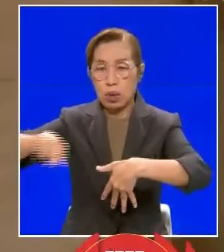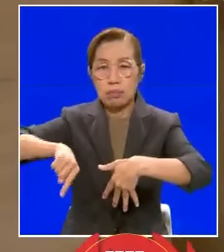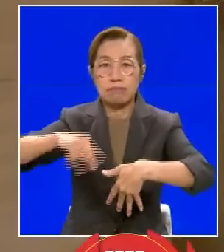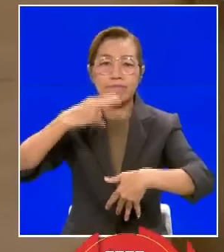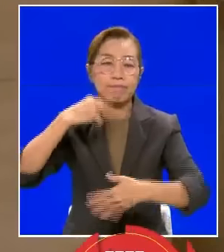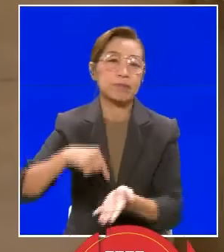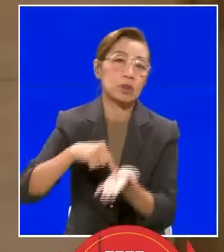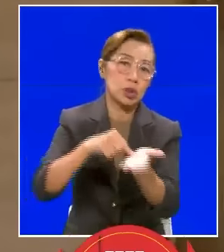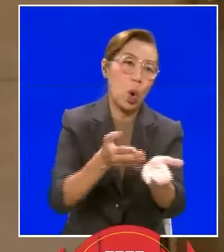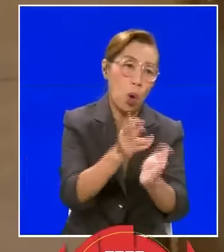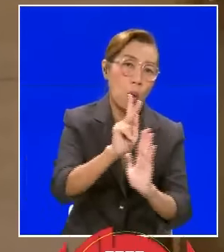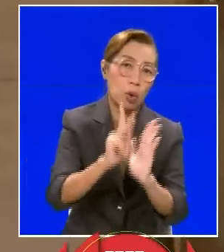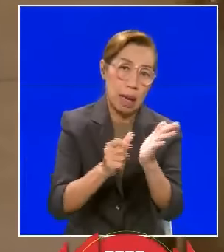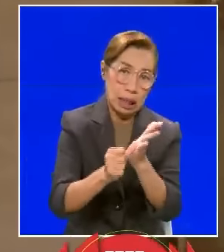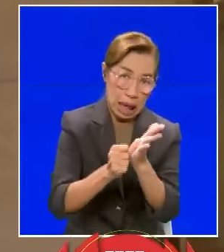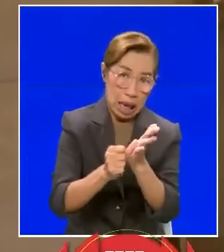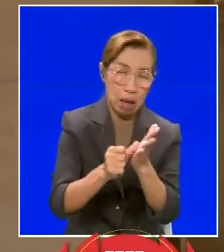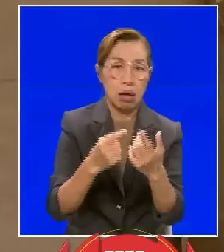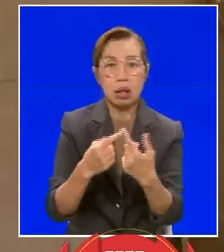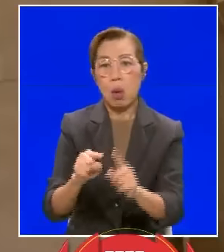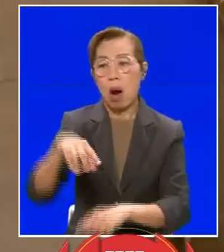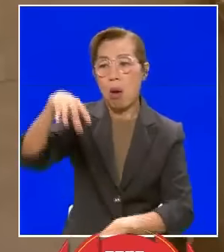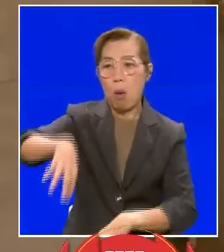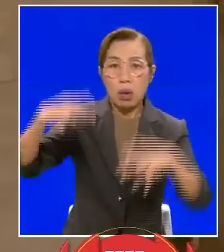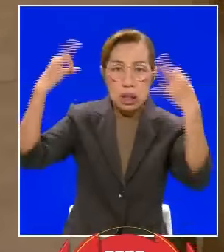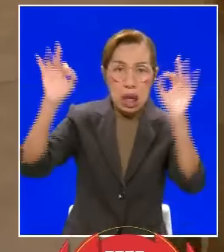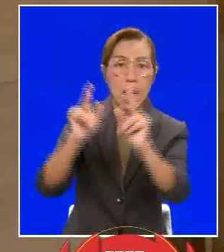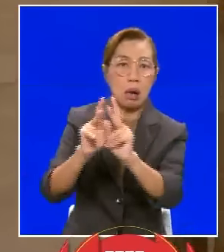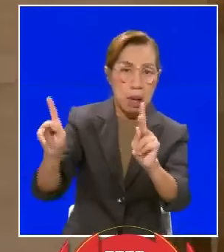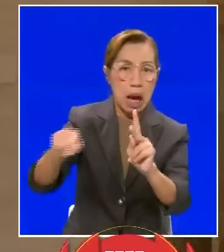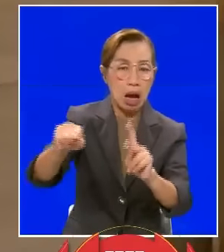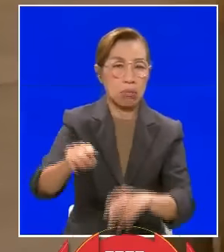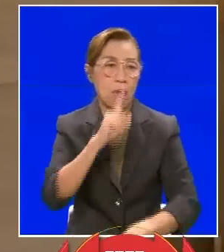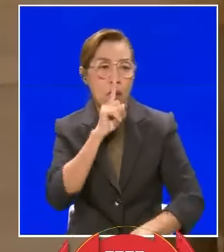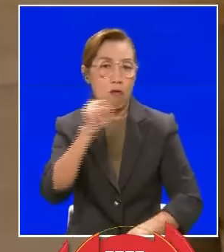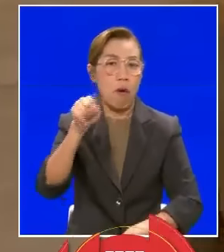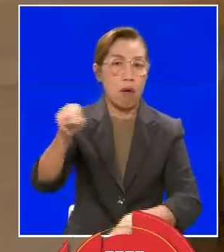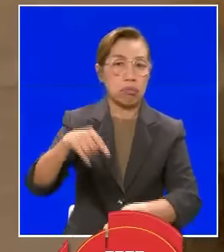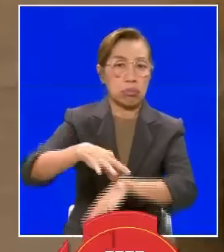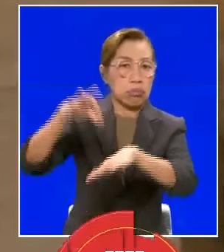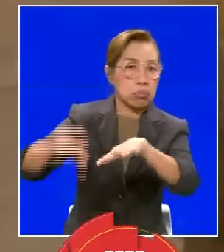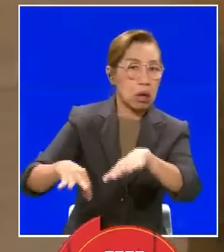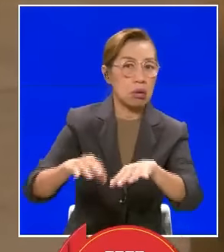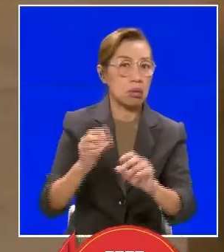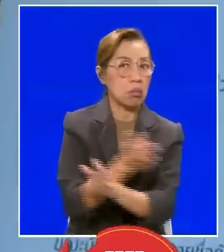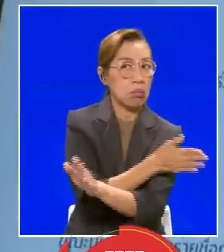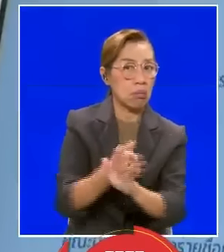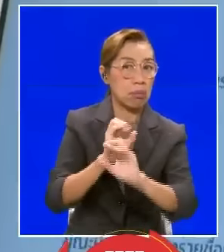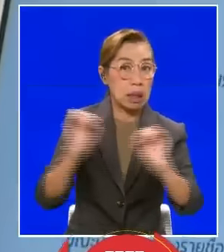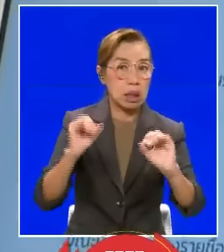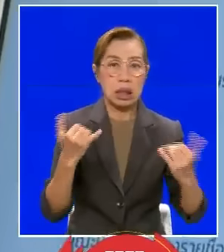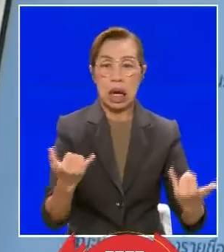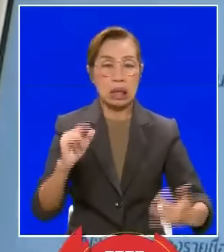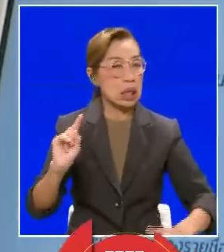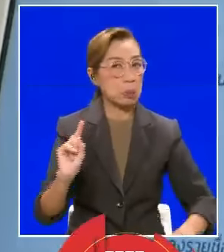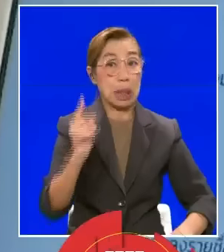รวมรายชื่อแสดงพลังถอดถอนองค์กรอิสระวันนี้ประเทศไทยภายใต้การปกครองระบอบประชาธิปไตยประชาชนเป็นพลัง